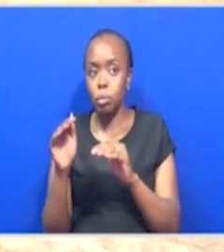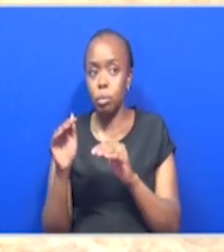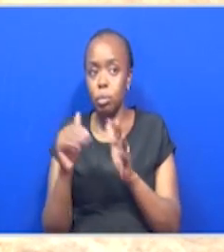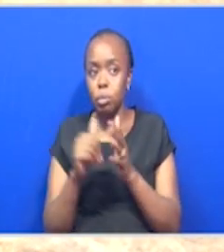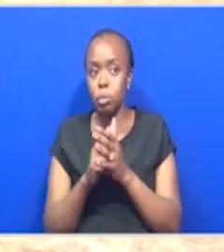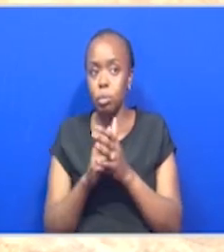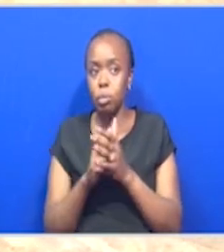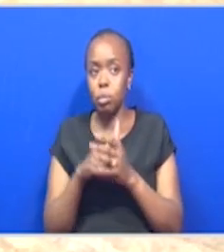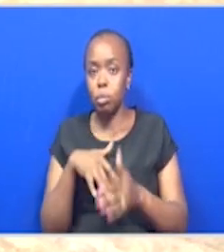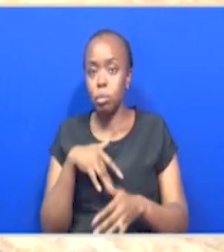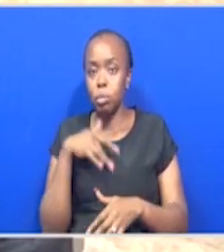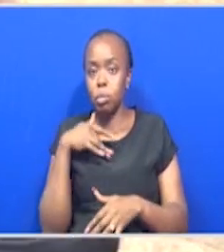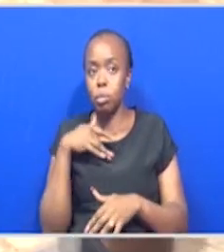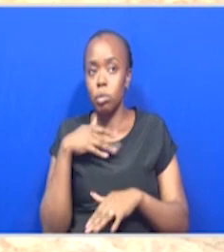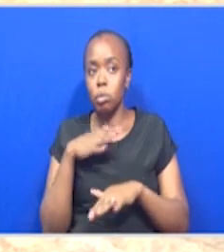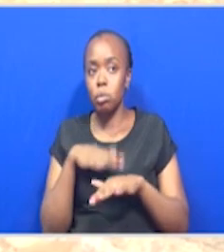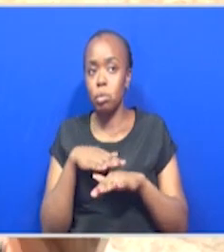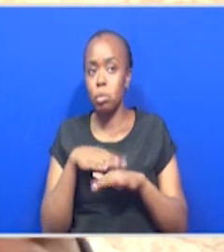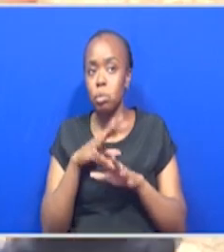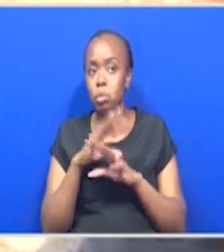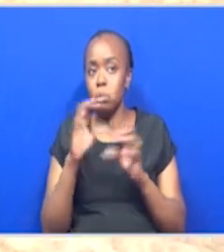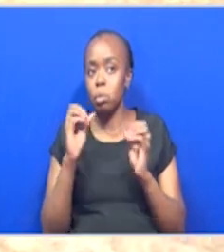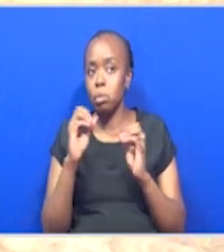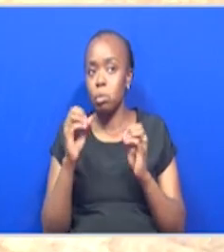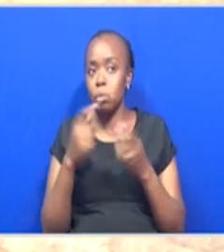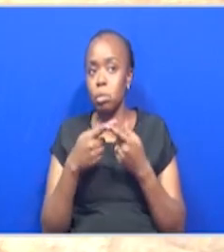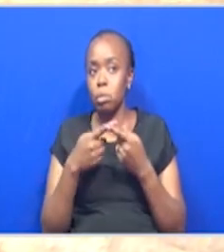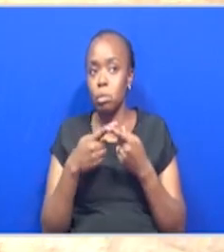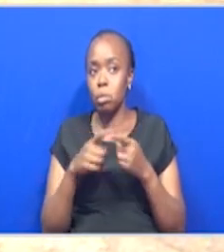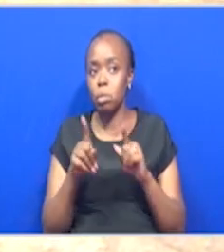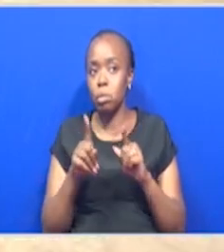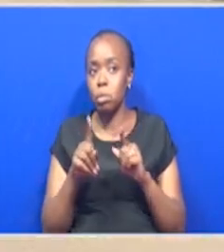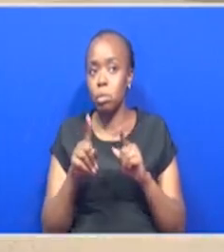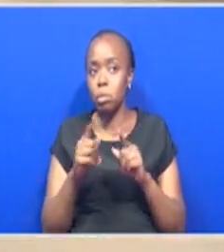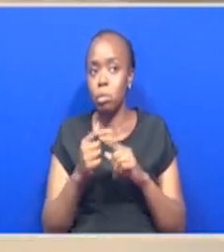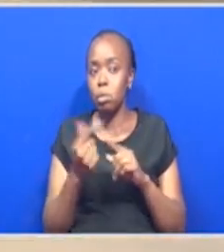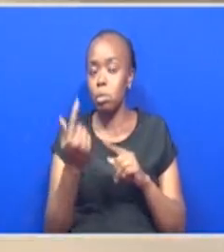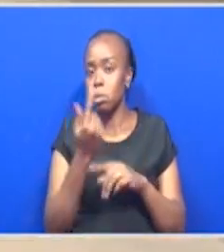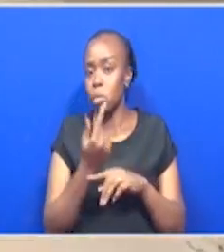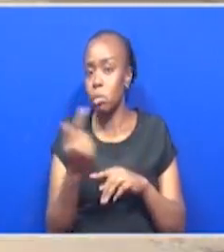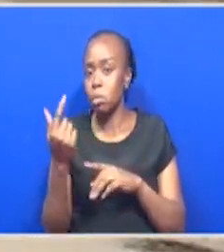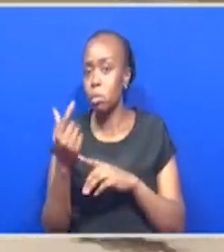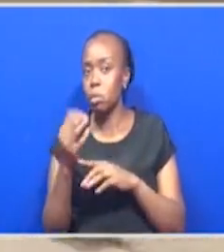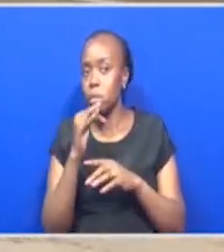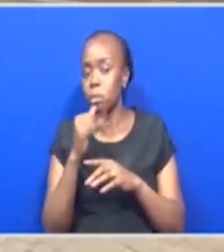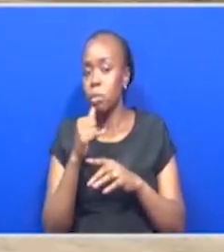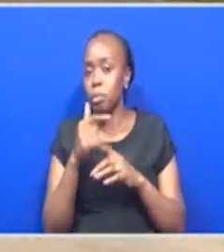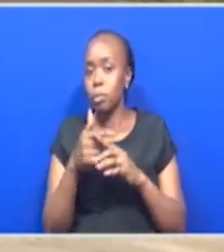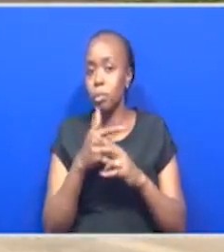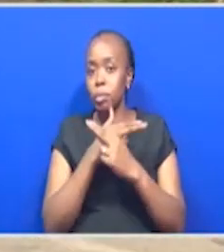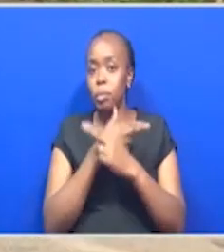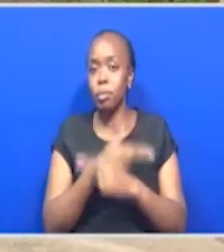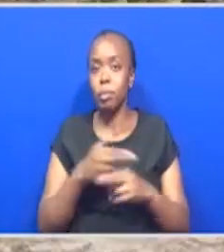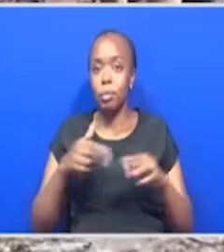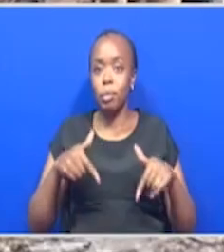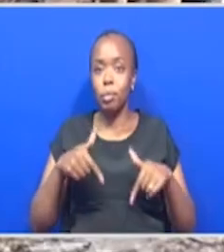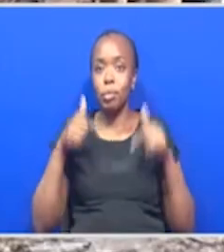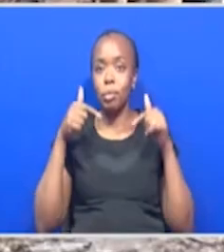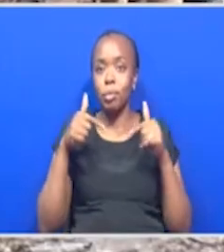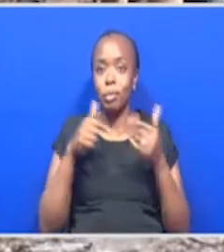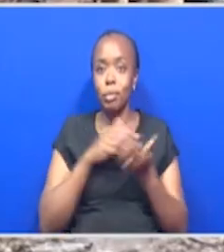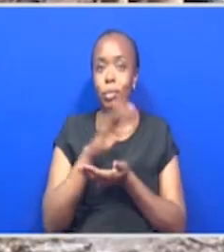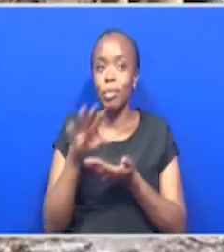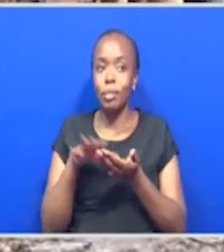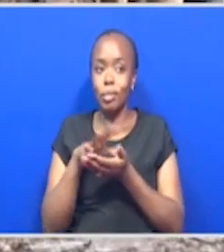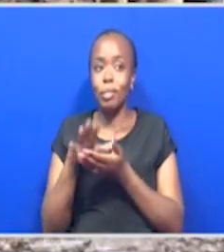ndio sihisi vizuri, lakini kuna vile naridhika tu. Life is slowly going back to normal in the country,